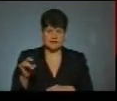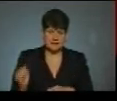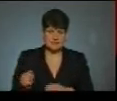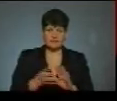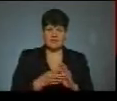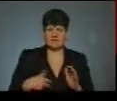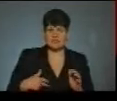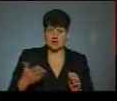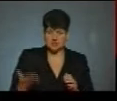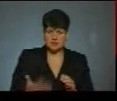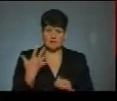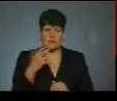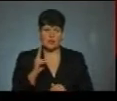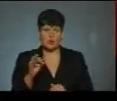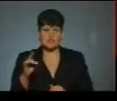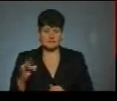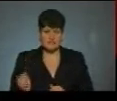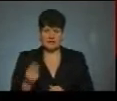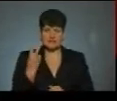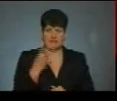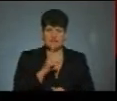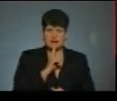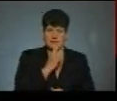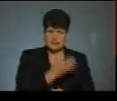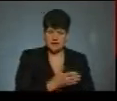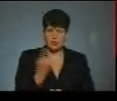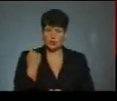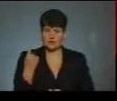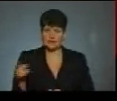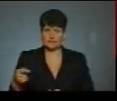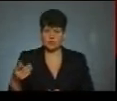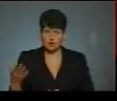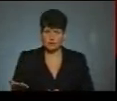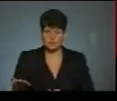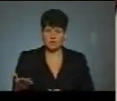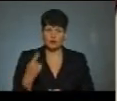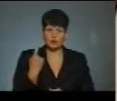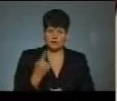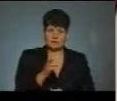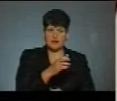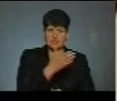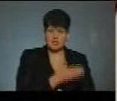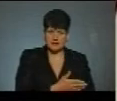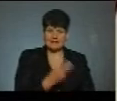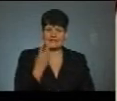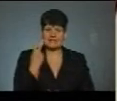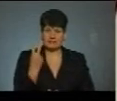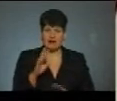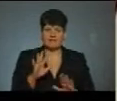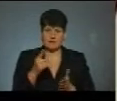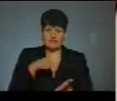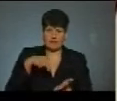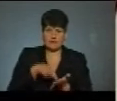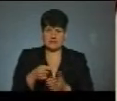у Заліщицькому, 5 у Козівському, 2 в Кременецькому, 1 у Тернопільському, 1 в Бережанському та 2 випадки в